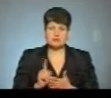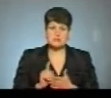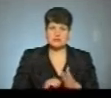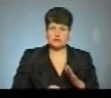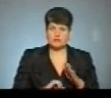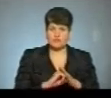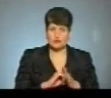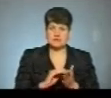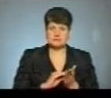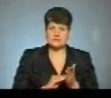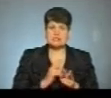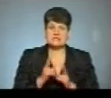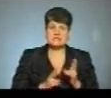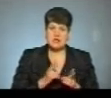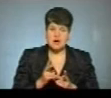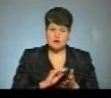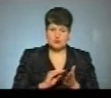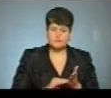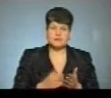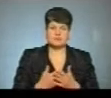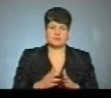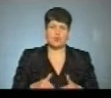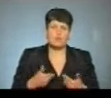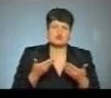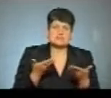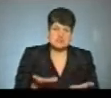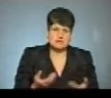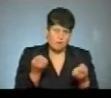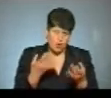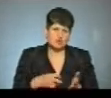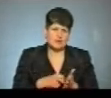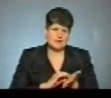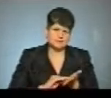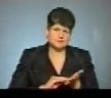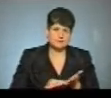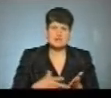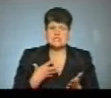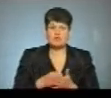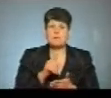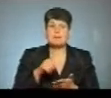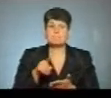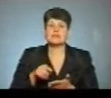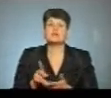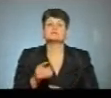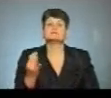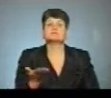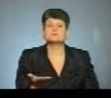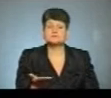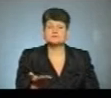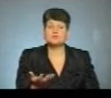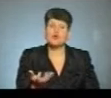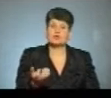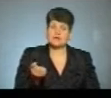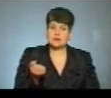фонду, написати скаргу, написати пропозицію, написати просто лист з своїми питаннями, які його цікавлять,